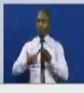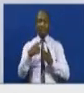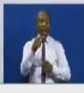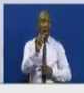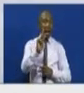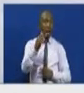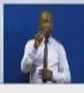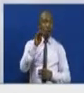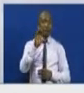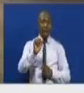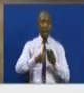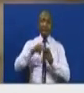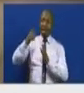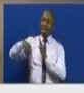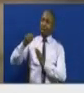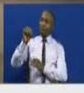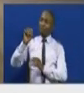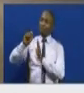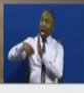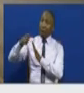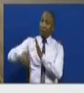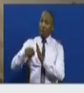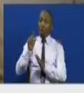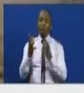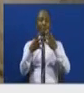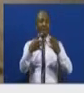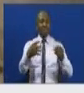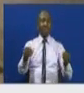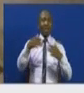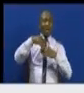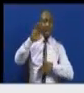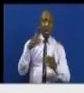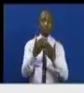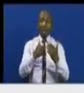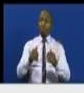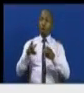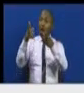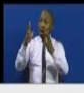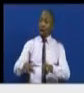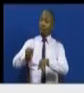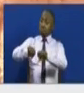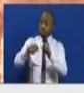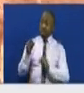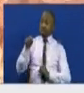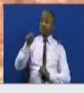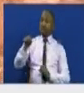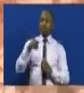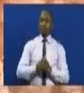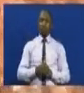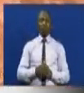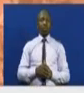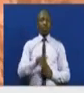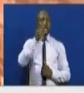kijiji cha Mtambo na Ivungwe ndio walioathirika zaidi na kubomolewa kwa daraja hili. Watu wa